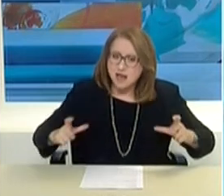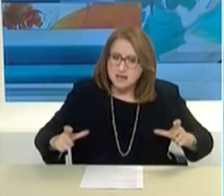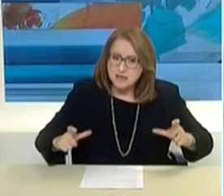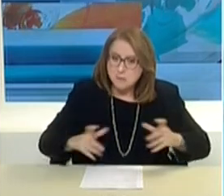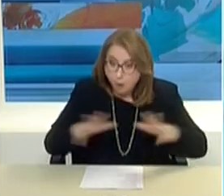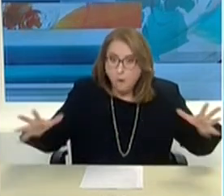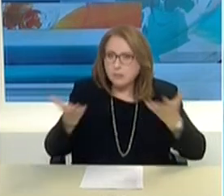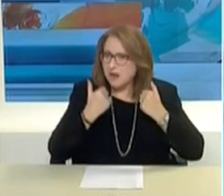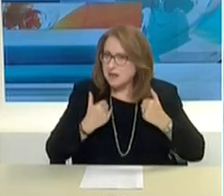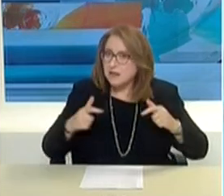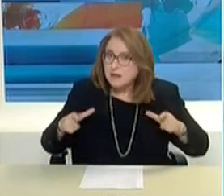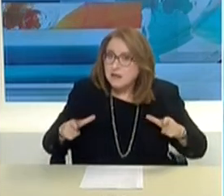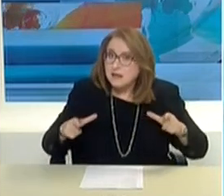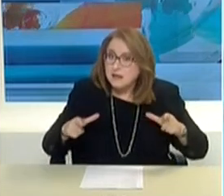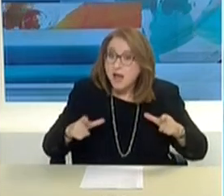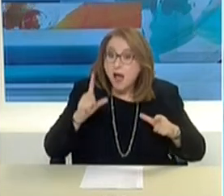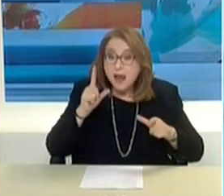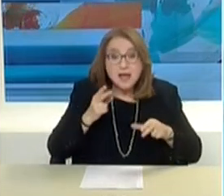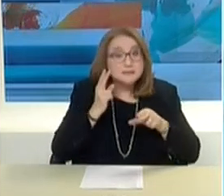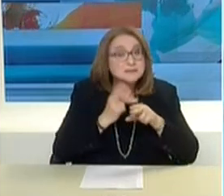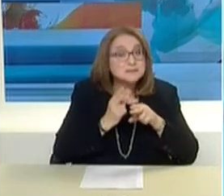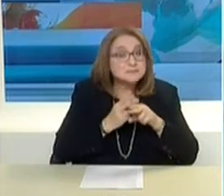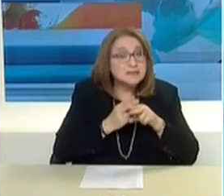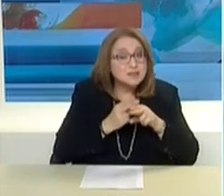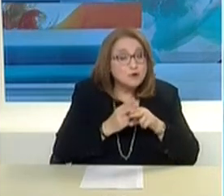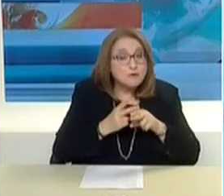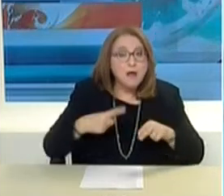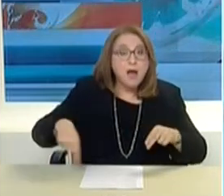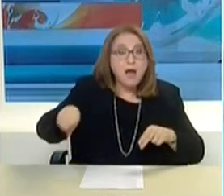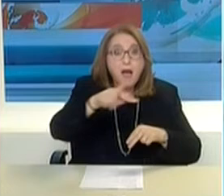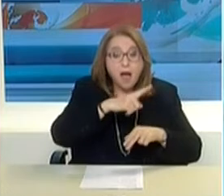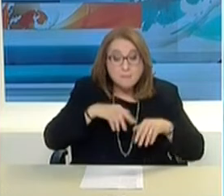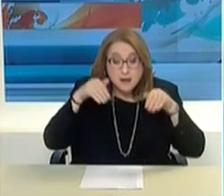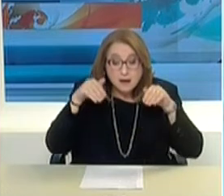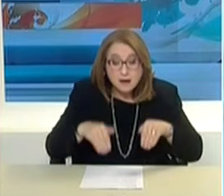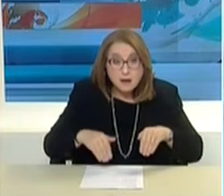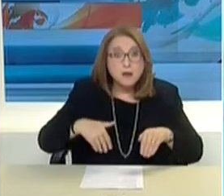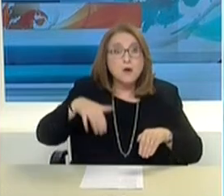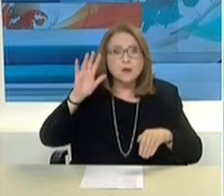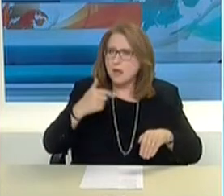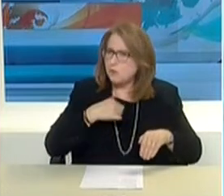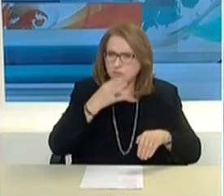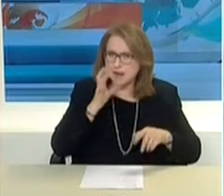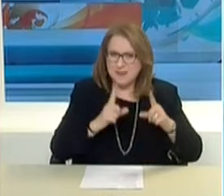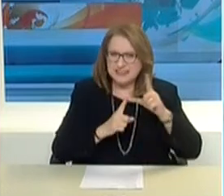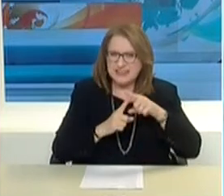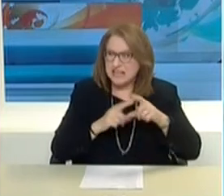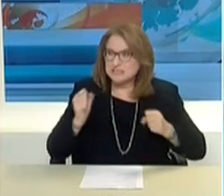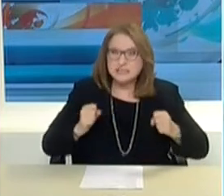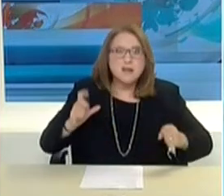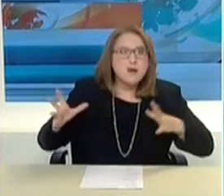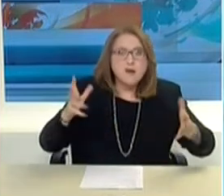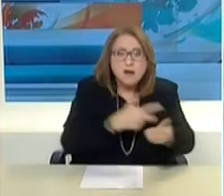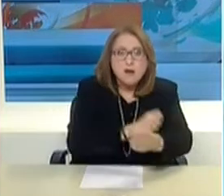αυστηρότητα και την πίστη την οποία θα δείξουμε στα μέτρα, τα απλά μέτρα που είπαμε όλοι μας, τα οποία δεν περιλαμβάνουν το τεστ. Έτσι, να είμαι σαφής. Τώρα, όσον αφορά την επάρκεια